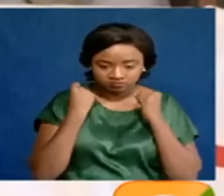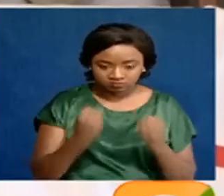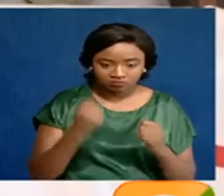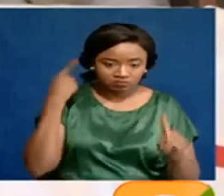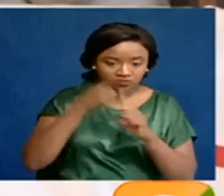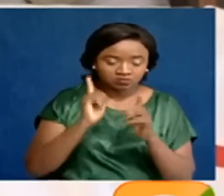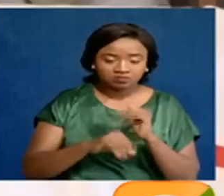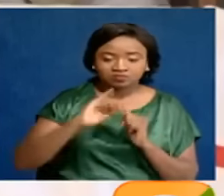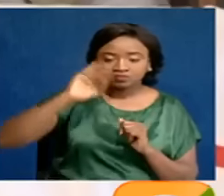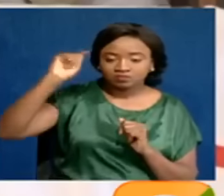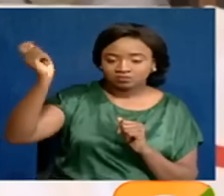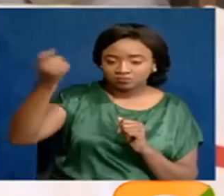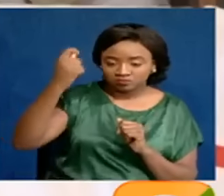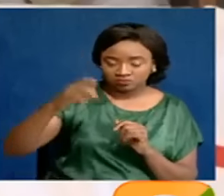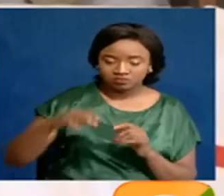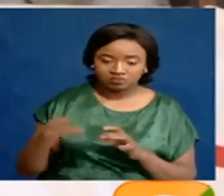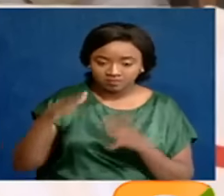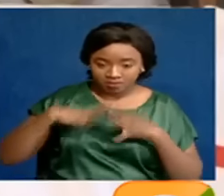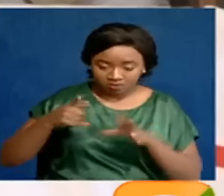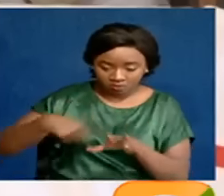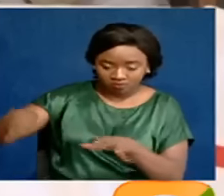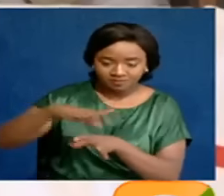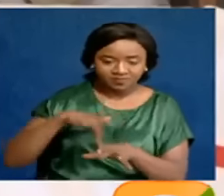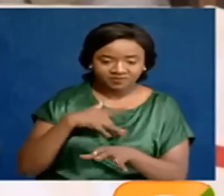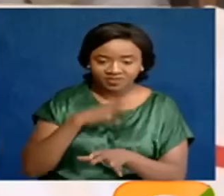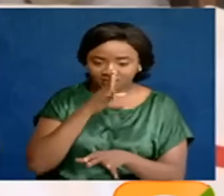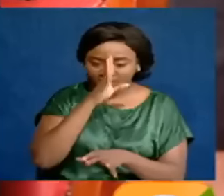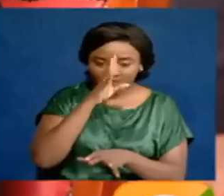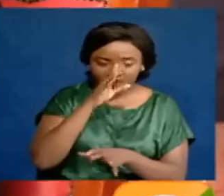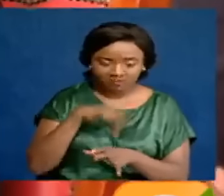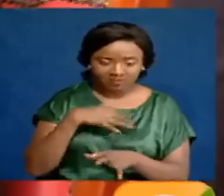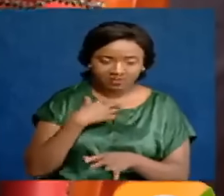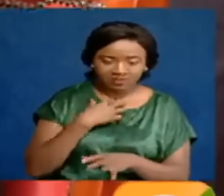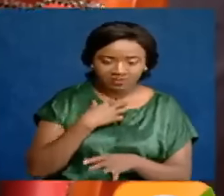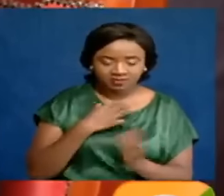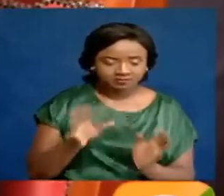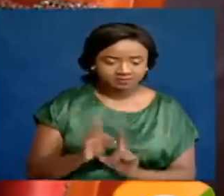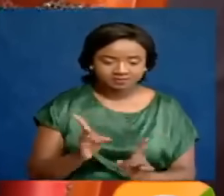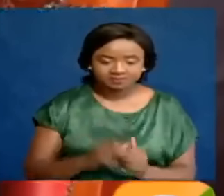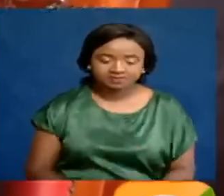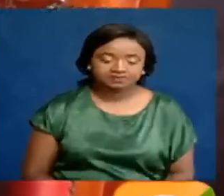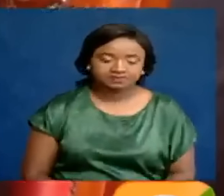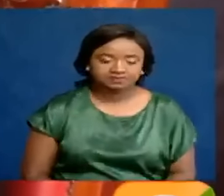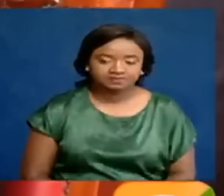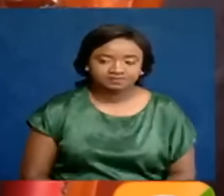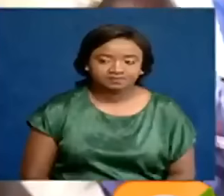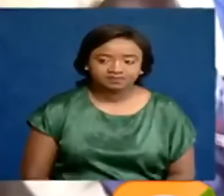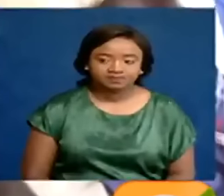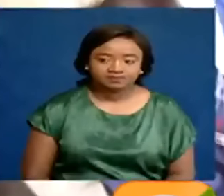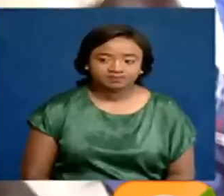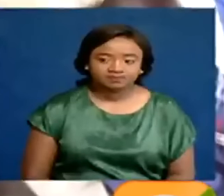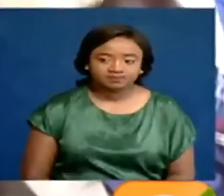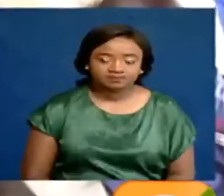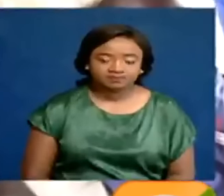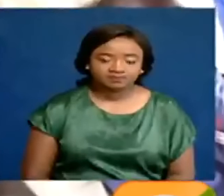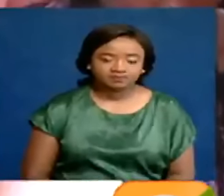never find itself in a very awkward position we find ourselves in. Aidha, amemtaka Ruto kukumbatia uhalisia wa mambo